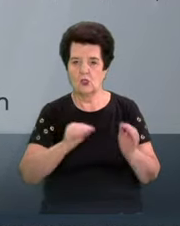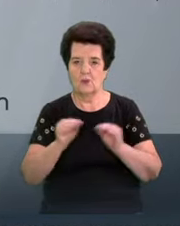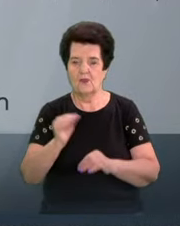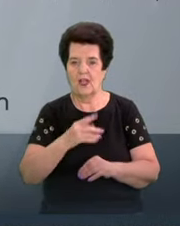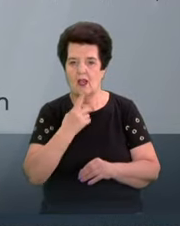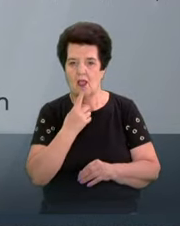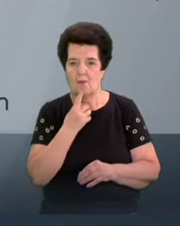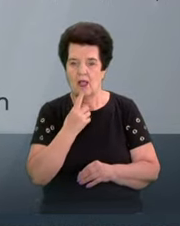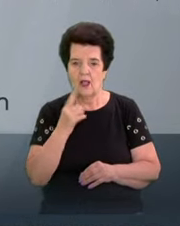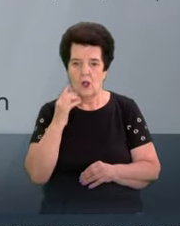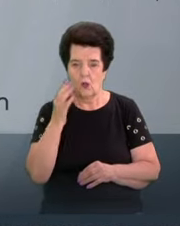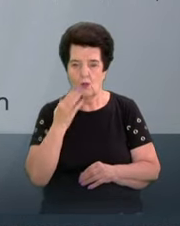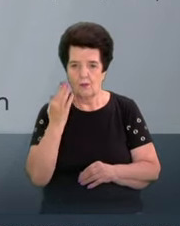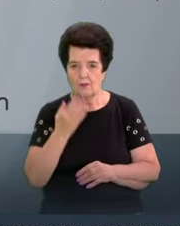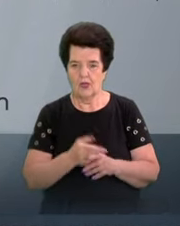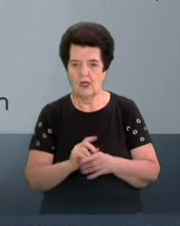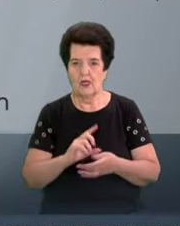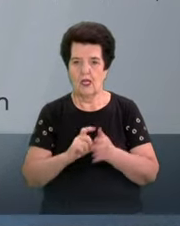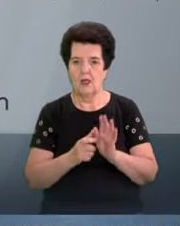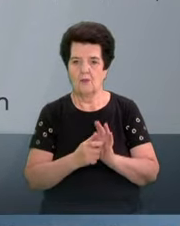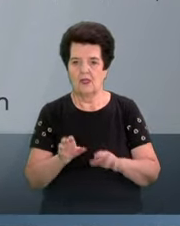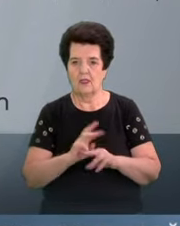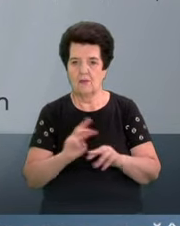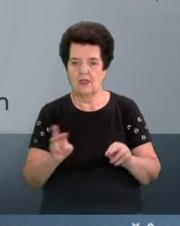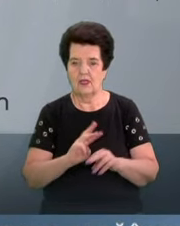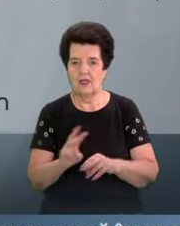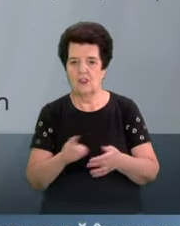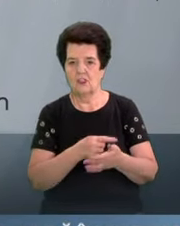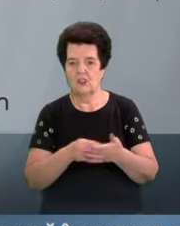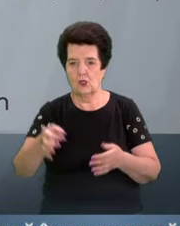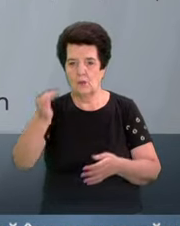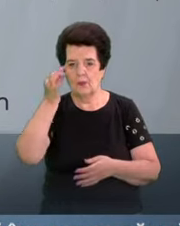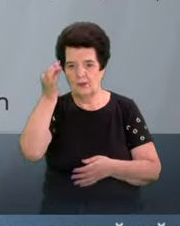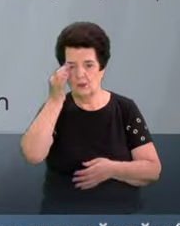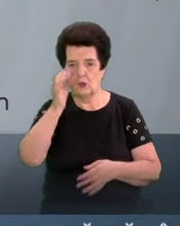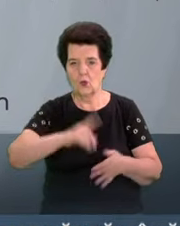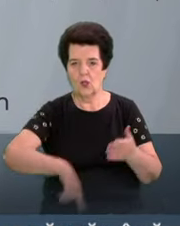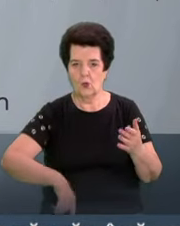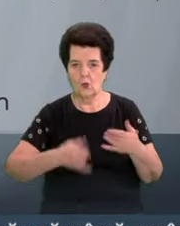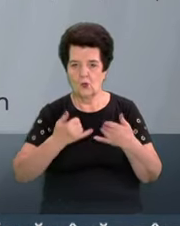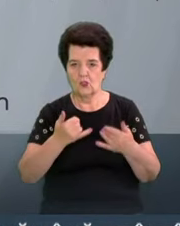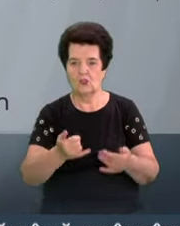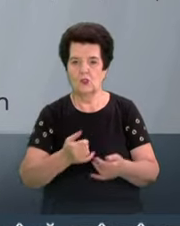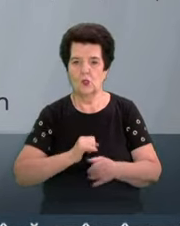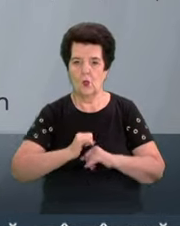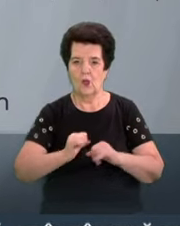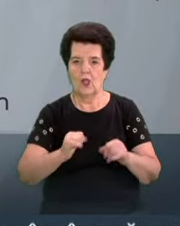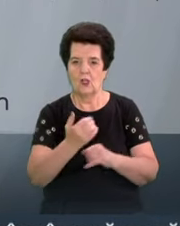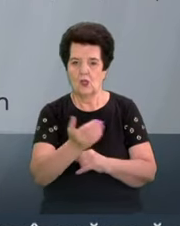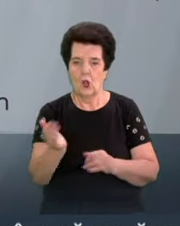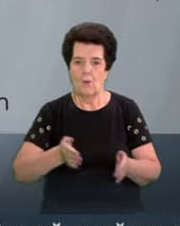limbii române. Șeful cabinetului de miniștri a menționat că ne vom aminti cu recunoștință de curajul